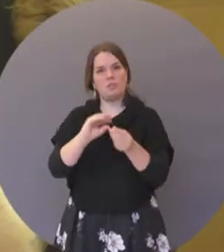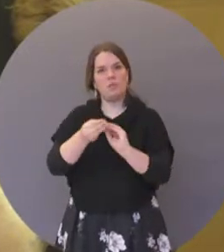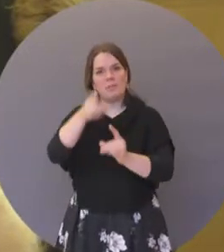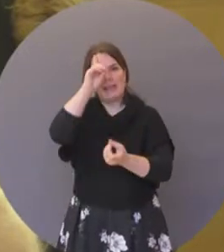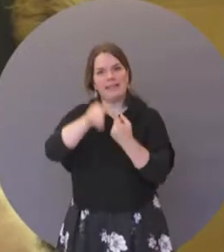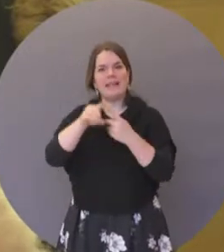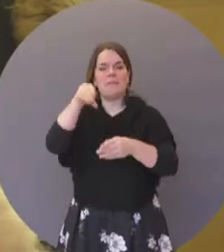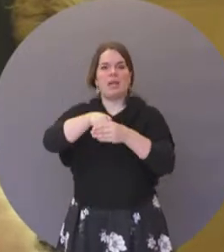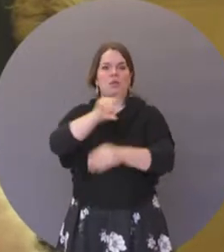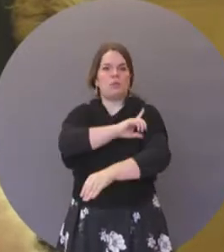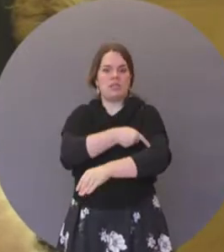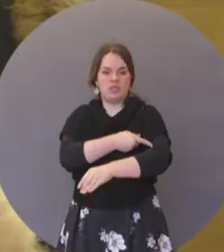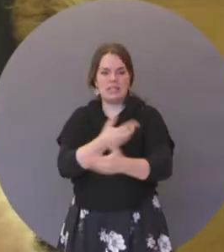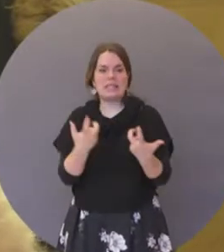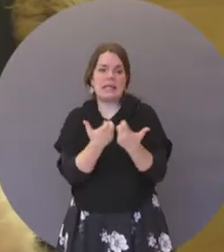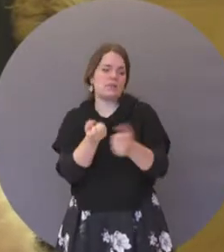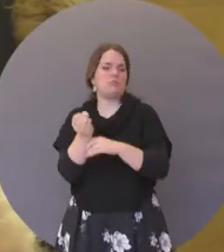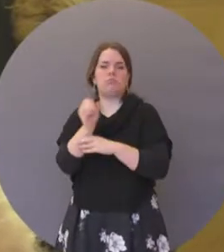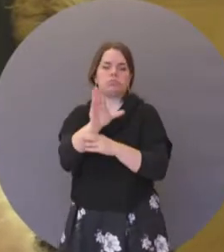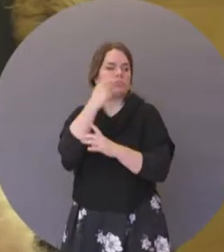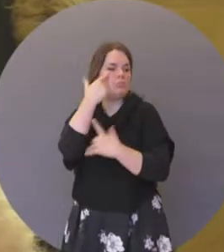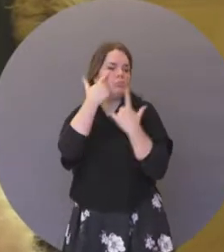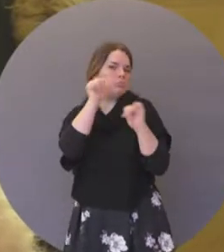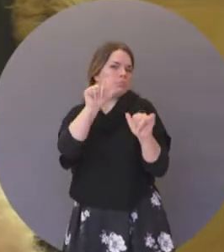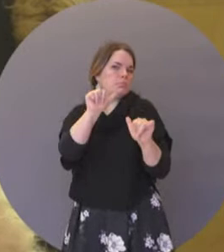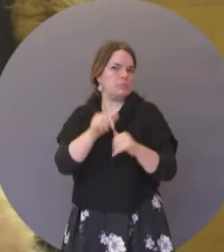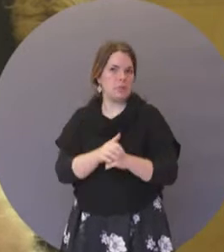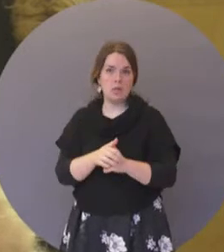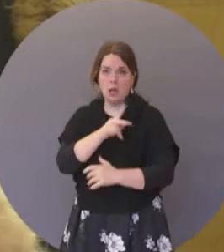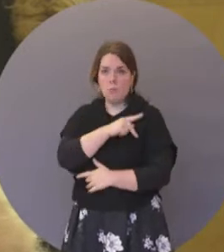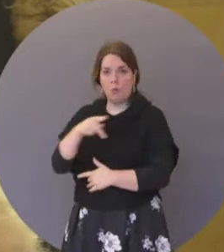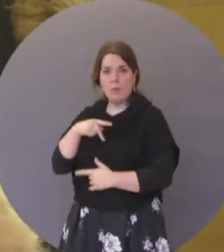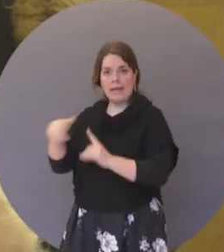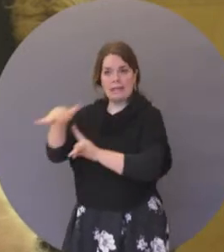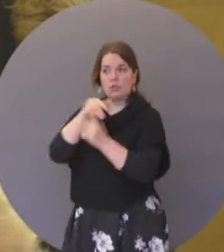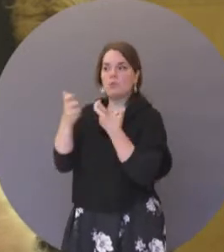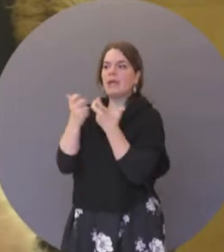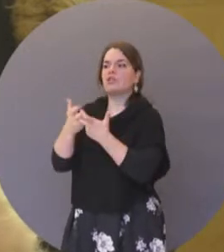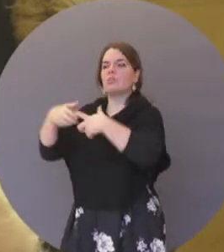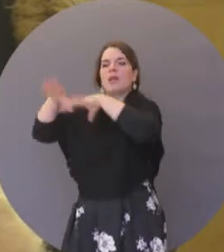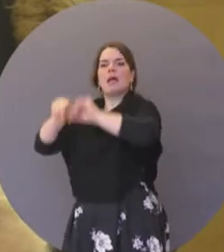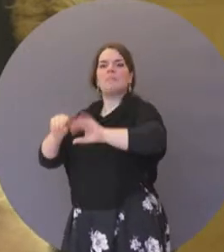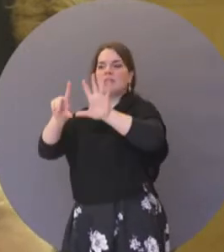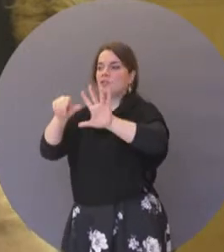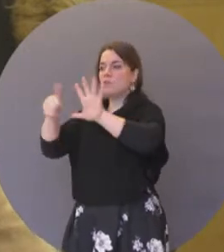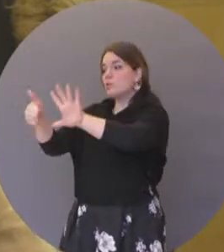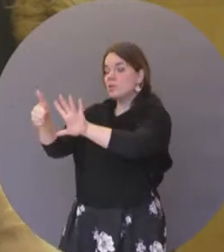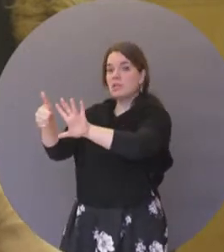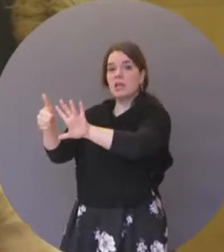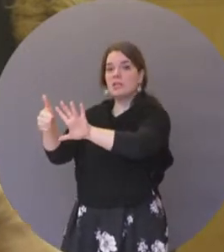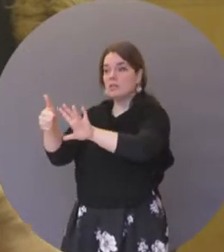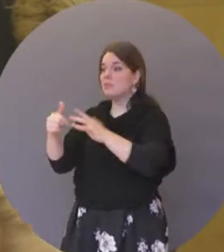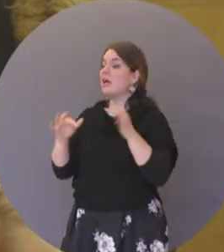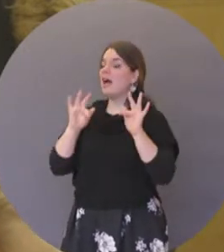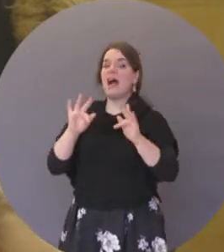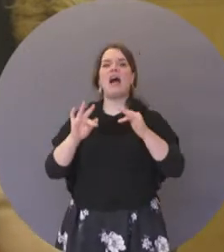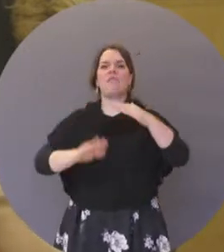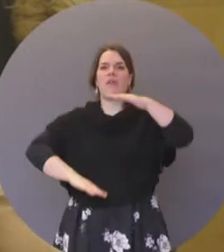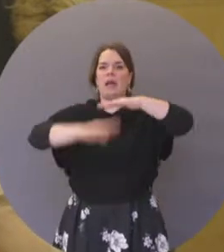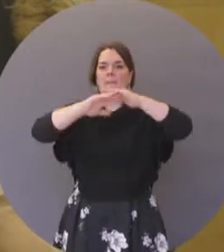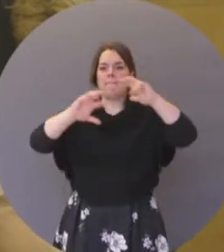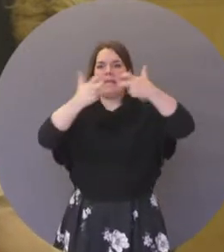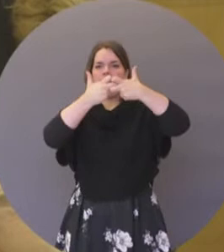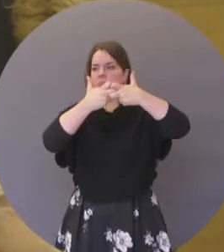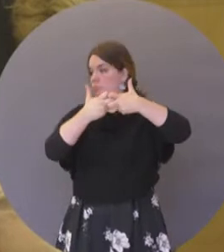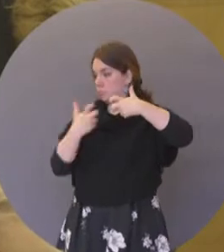alors que les bailleurs sociaux dont Habitat 76 n'étaient pas inclus dans le cadre du bouclier tarifaire aujourd'hui